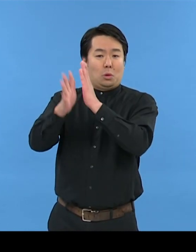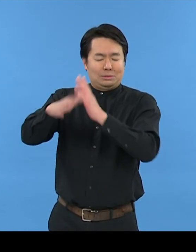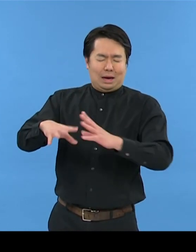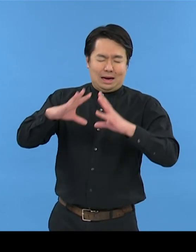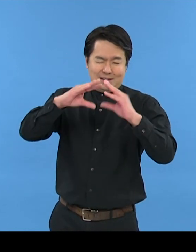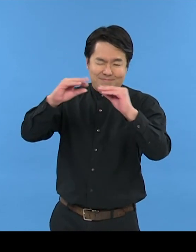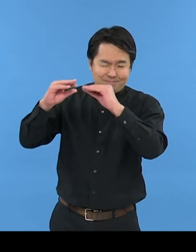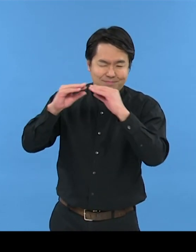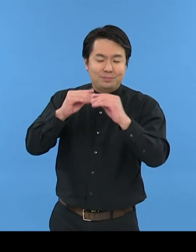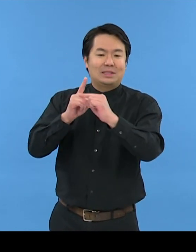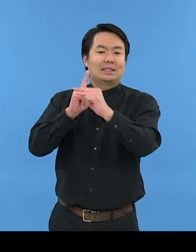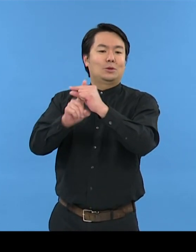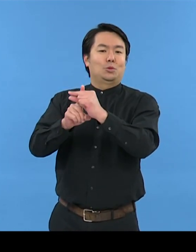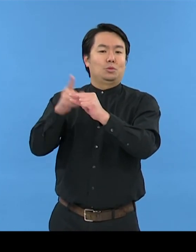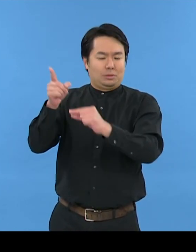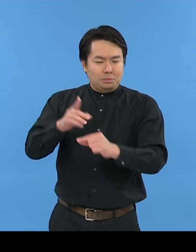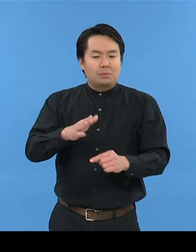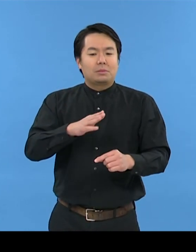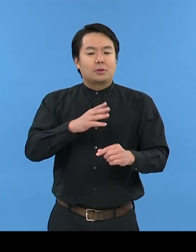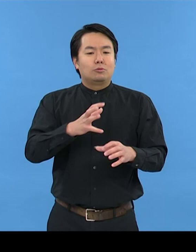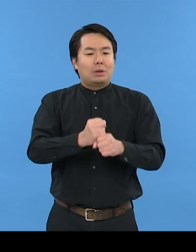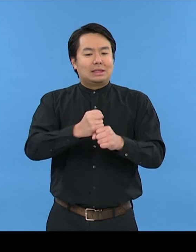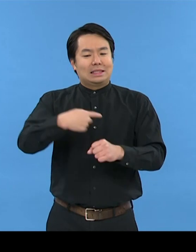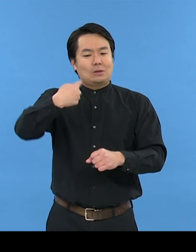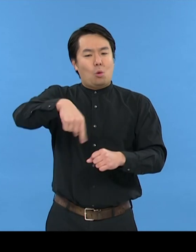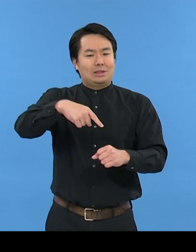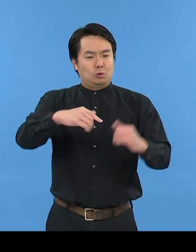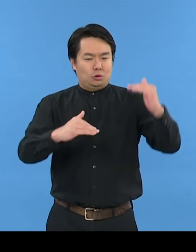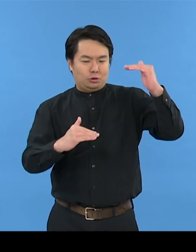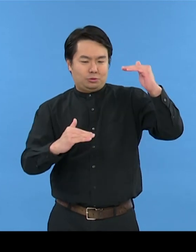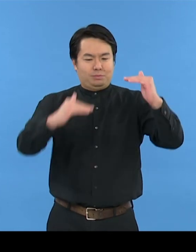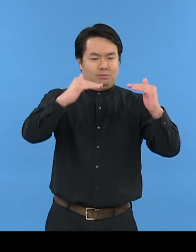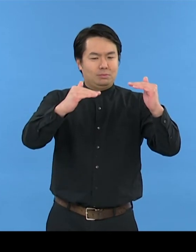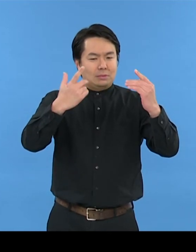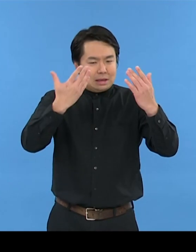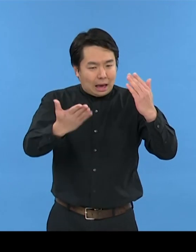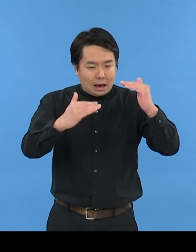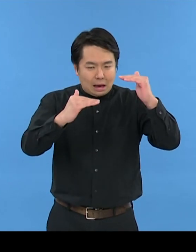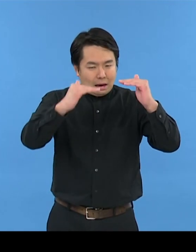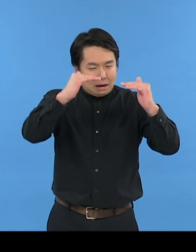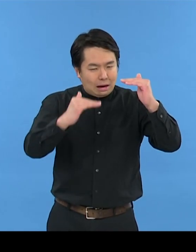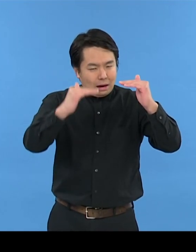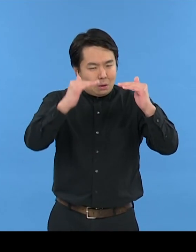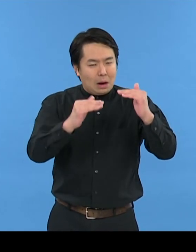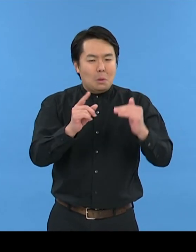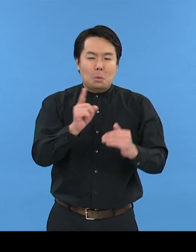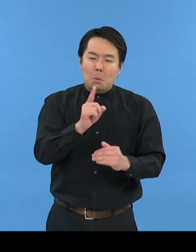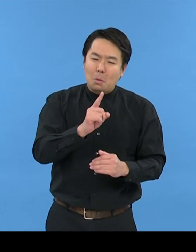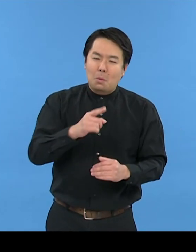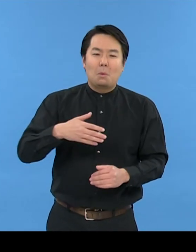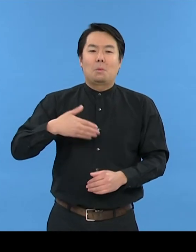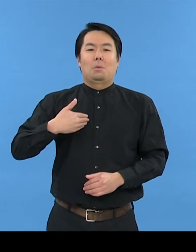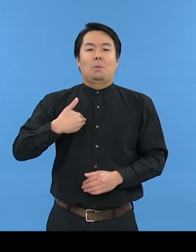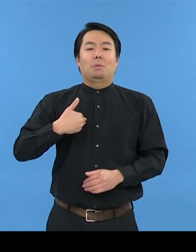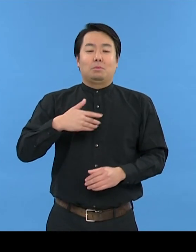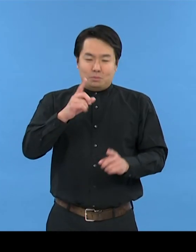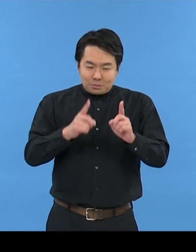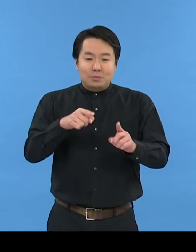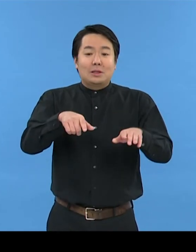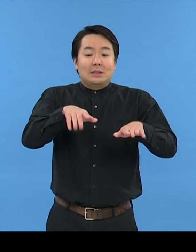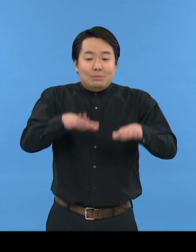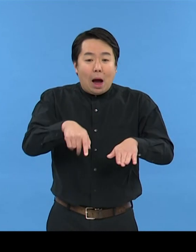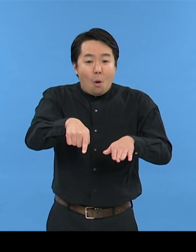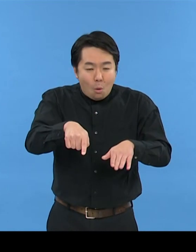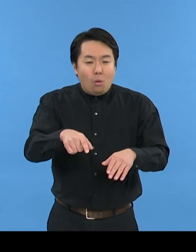ところなどこまで教育というものを重視してくれるかわからないんですがその方向で進めている警察が